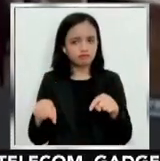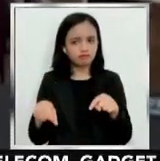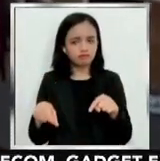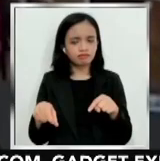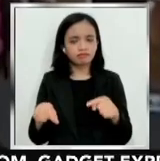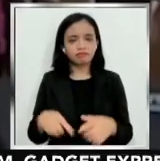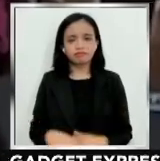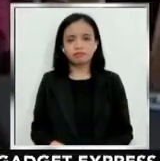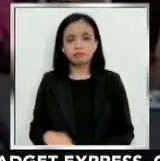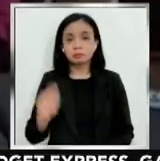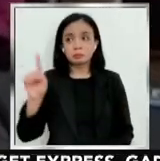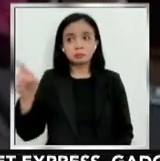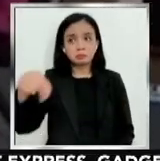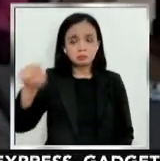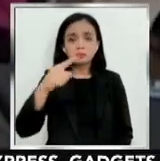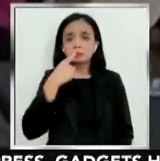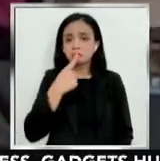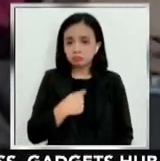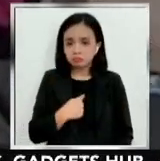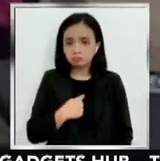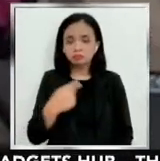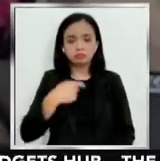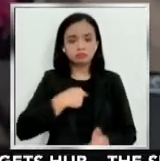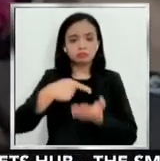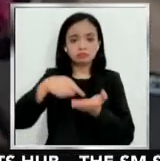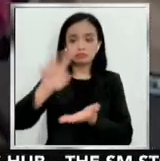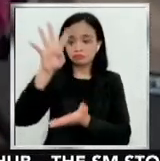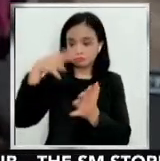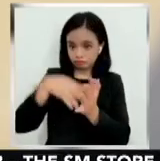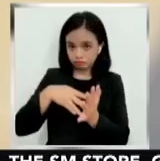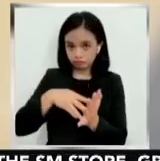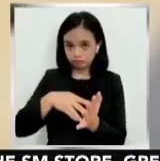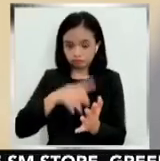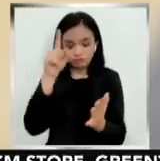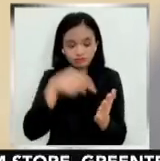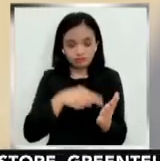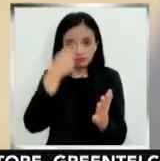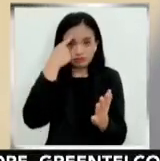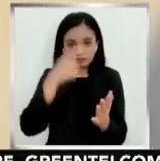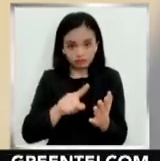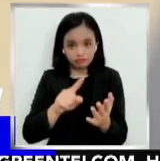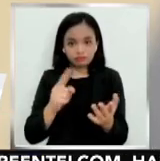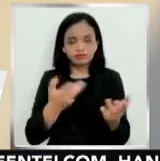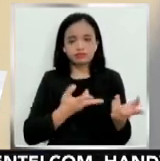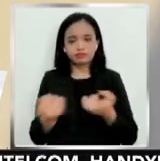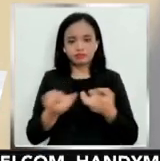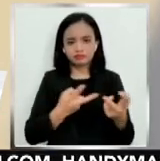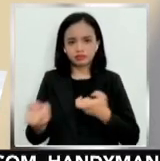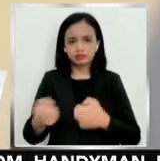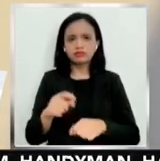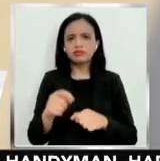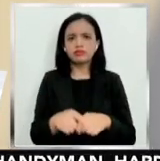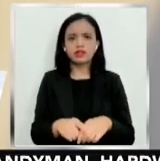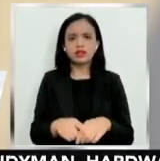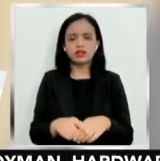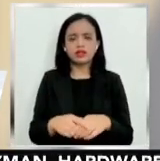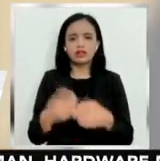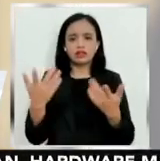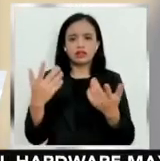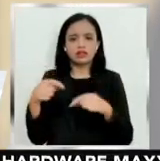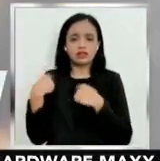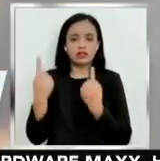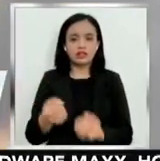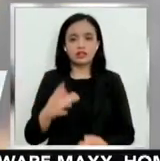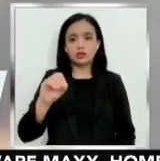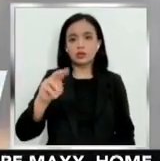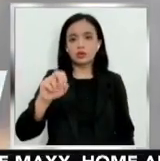nila, magbabayad ako ng 4,000, yung 1,000 para sa employer. Matagal na raw naglabas ng paalala ang Konsulado ng Pilipinas sa